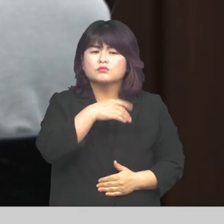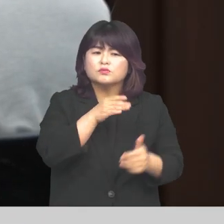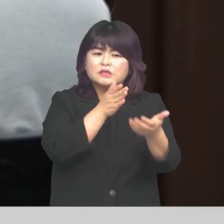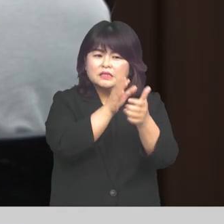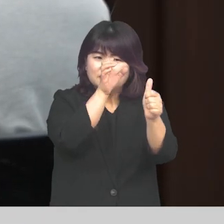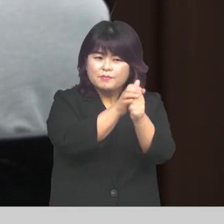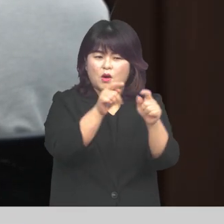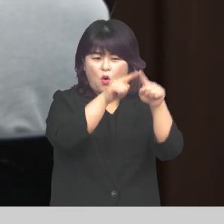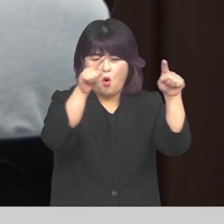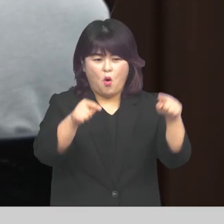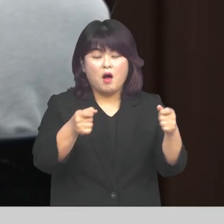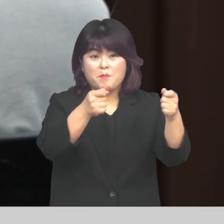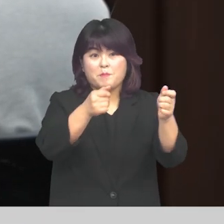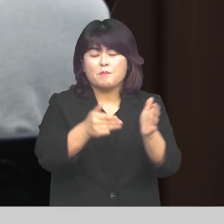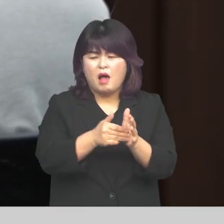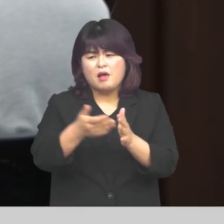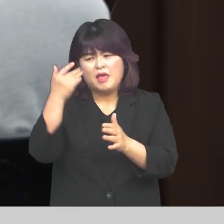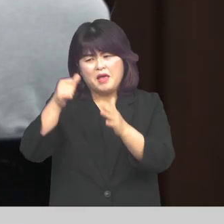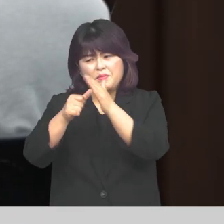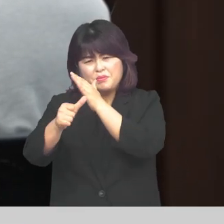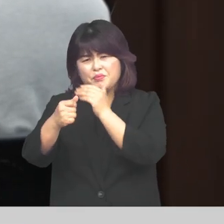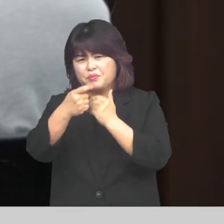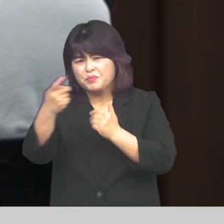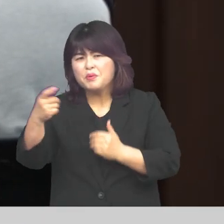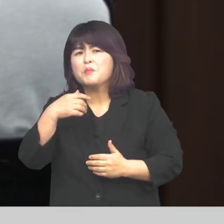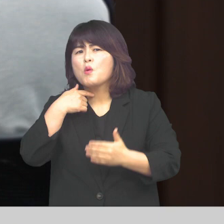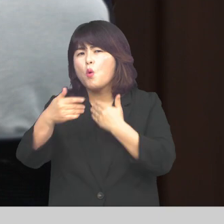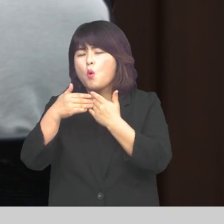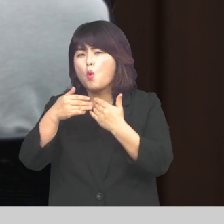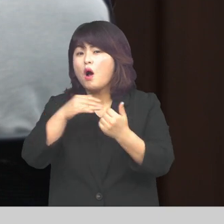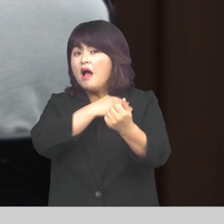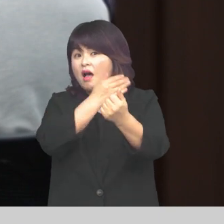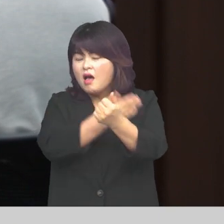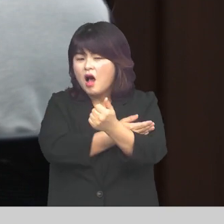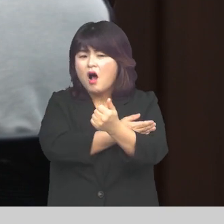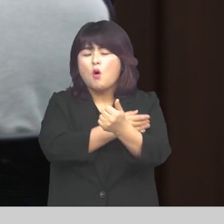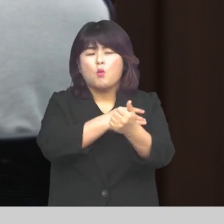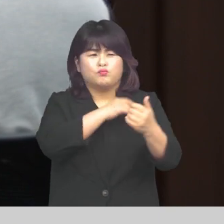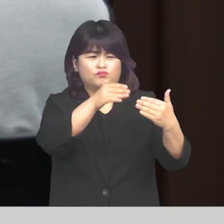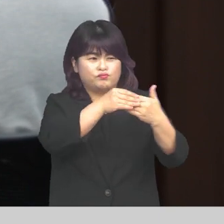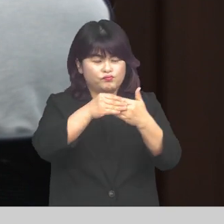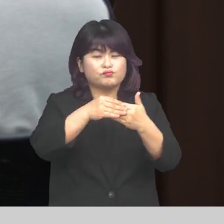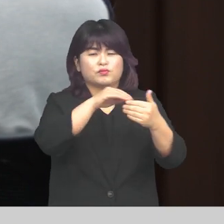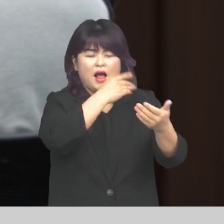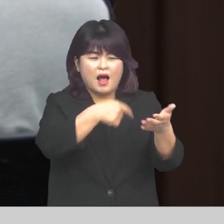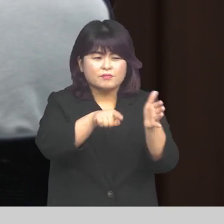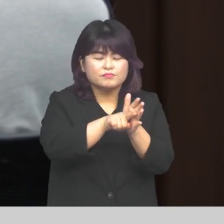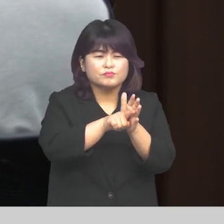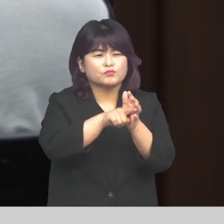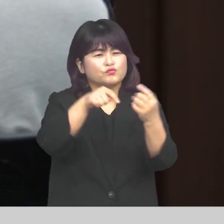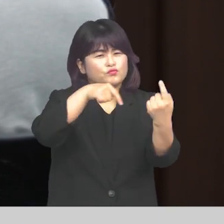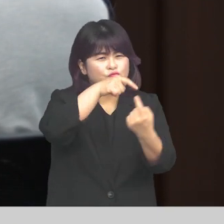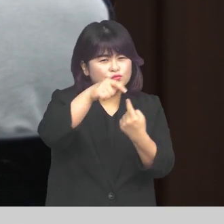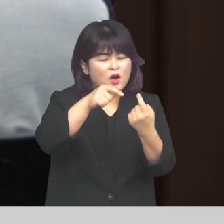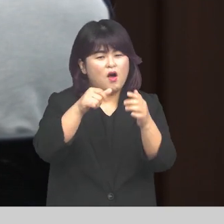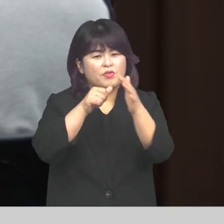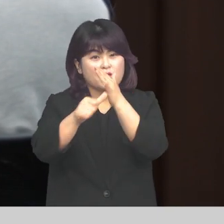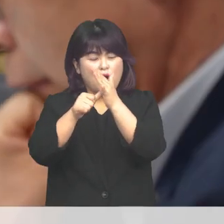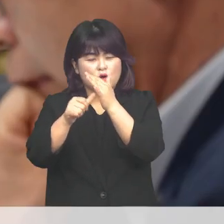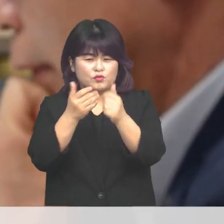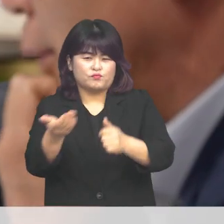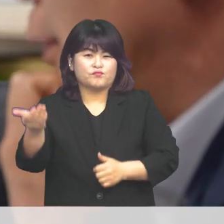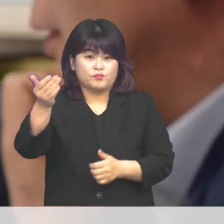테크니컬 디렉터에게 임명장을 전달하면서 선수 시절 쌓은 풍부한 경험과 리더십을 바탕으로 용인FC의 창단과 구단